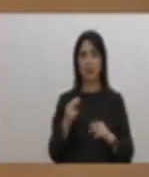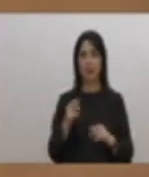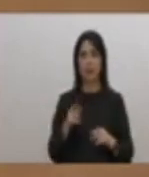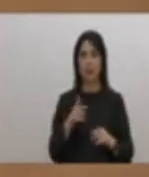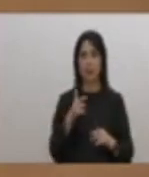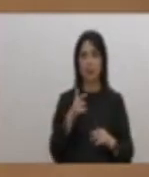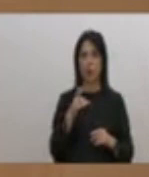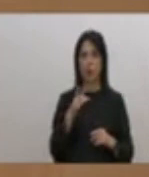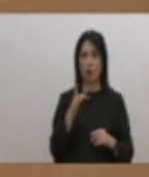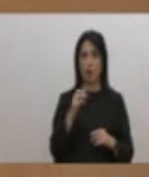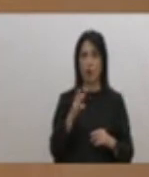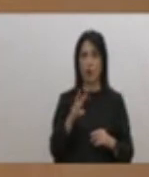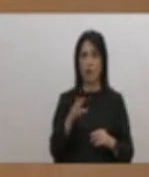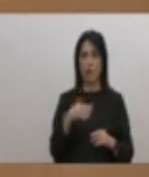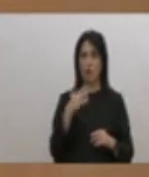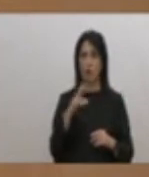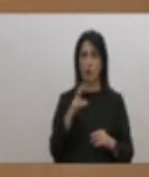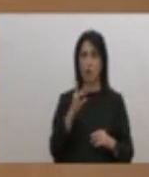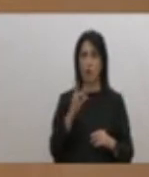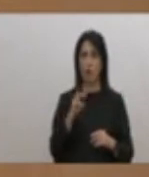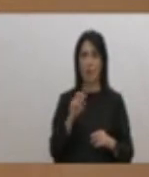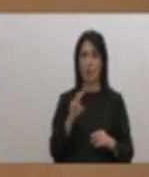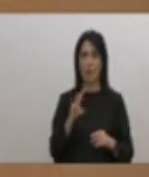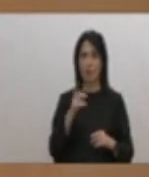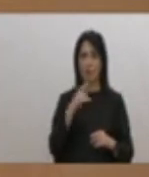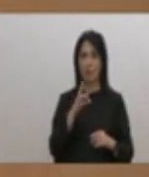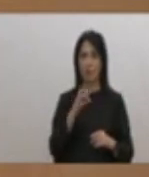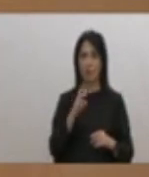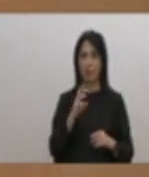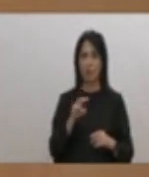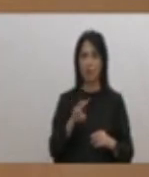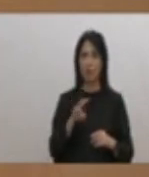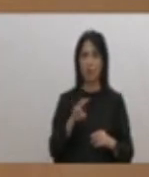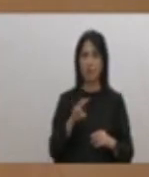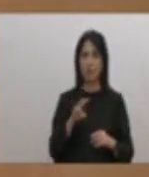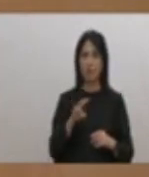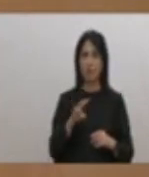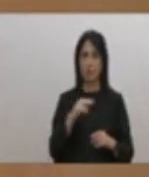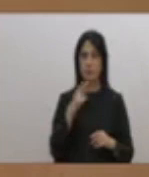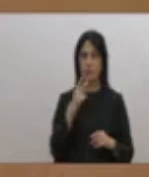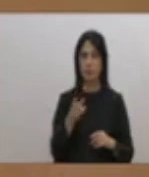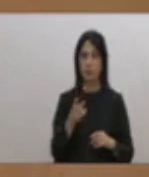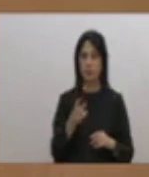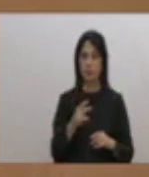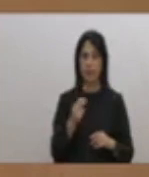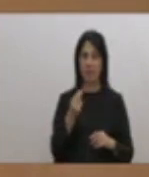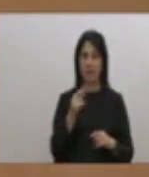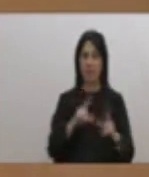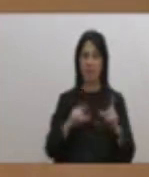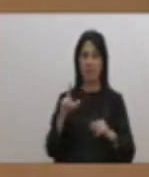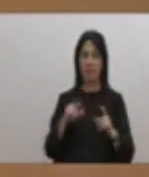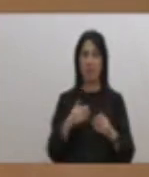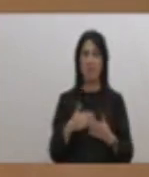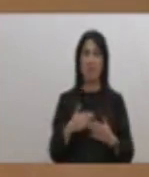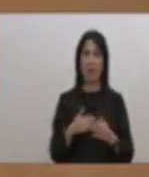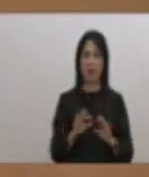აქ არის თუ არ არის? ვერ ხედავ. ბატონ რომან, აი უყურეთ ინფლაცია. აი